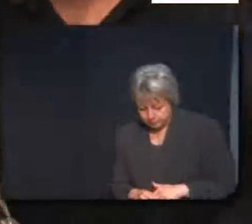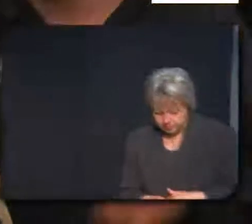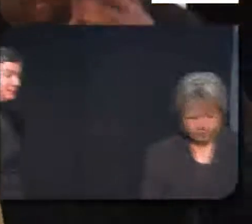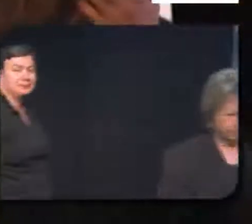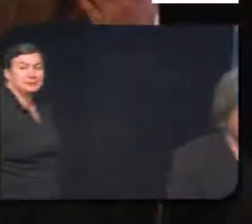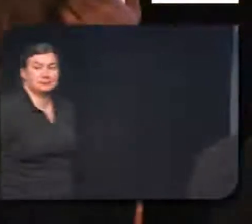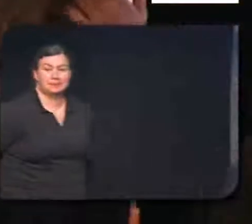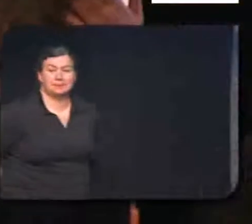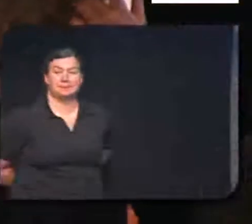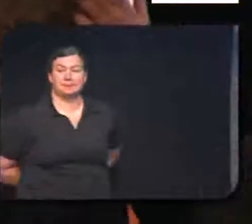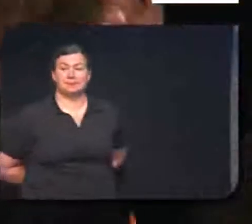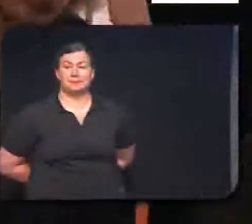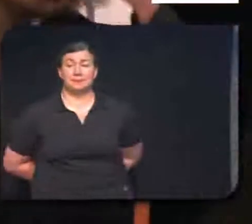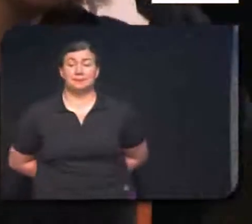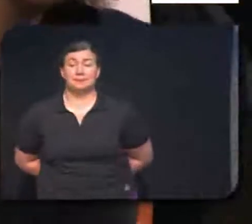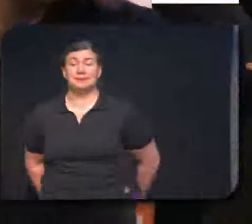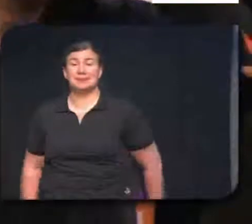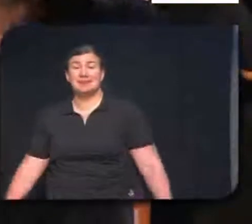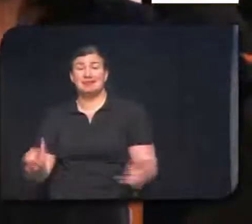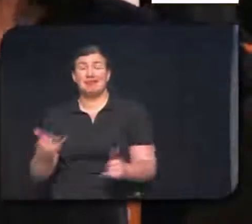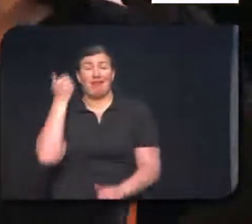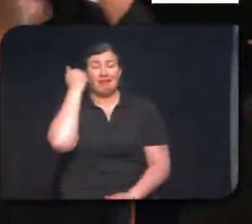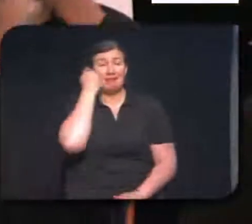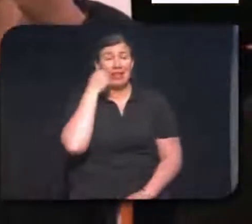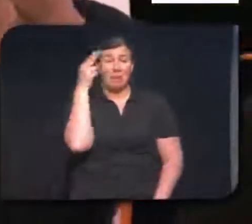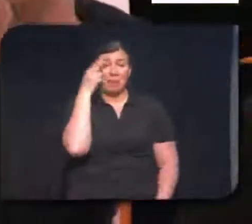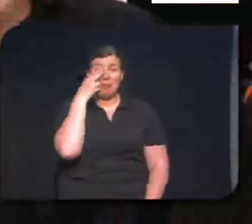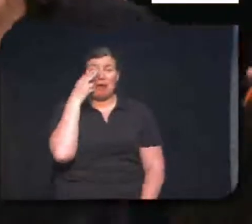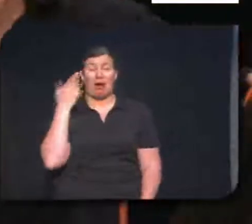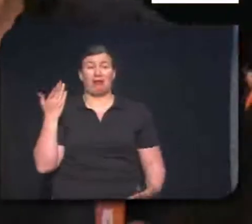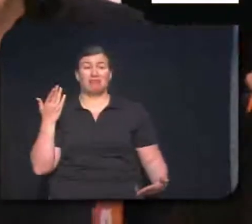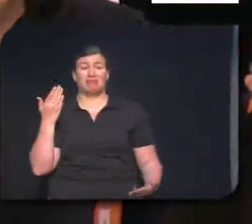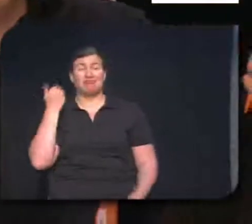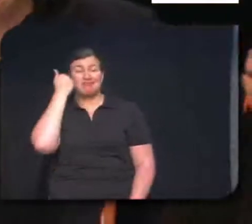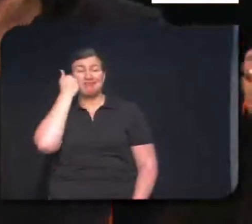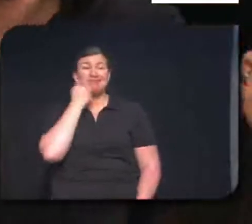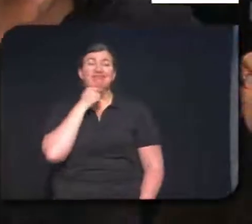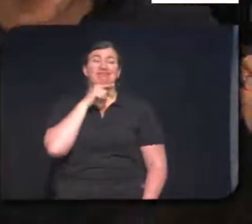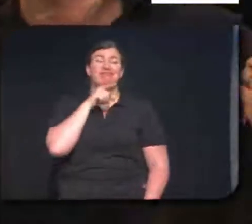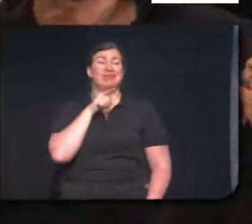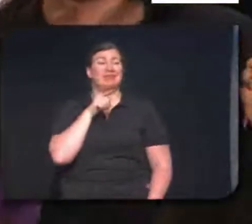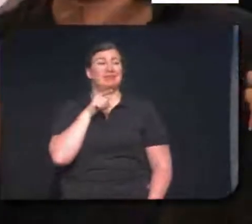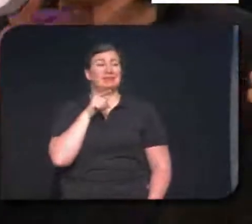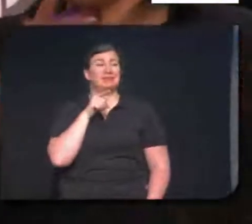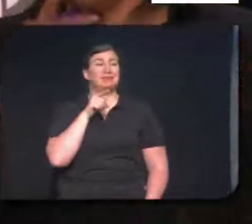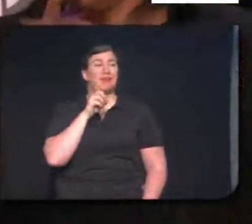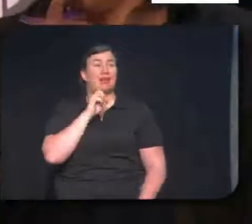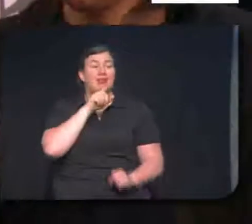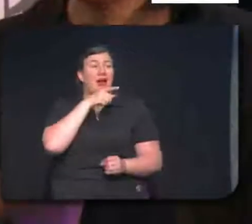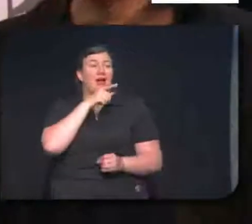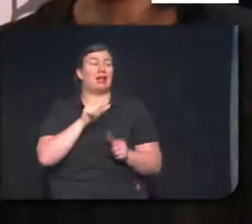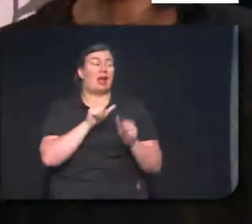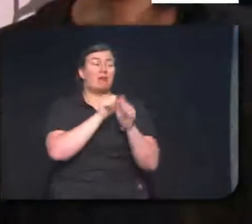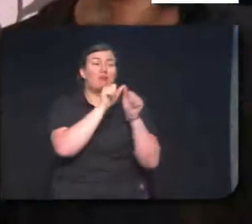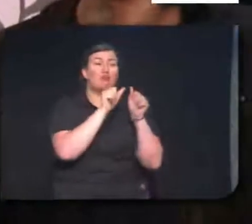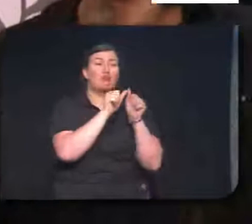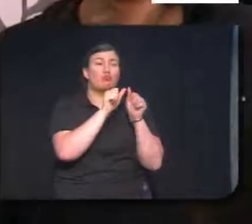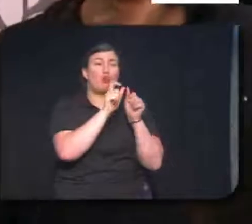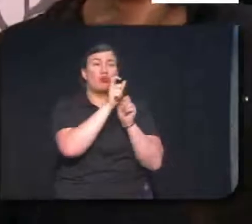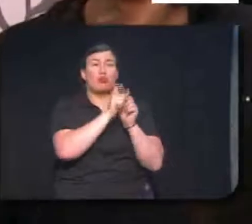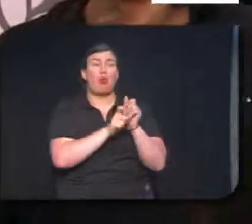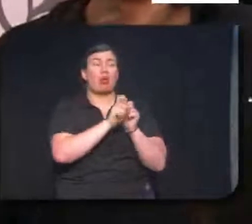okay ja liebe Piraten ich bitte euch nicht überraschend allen modulteilen